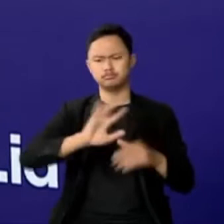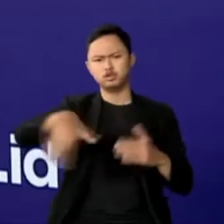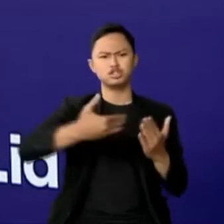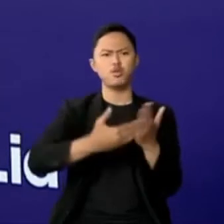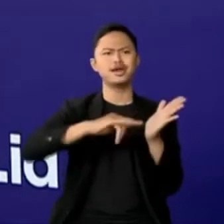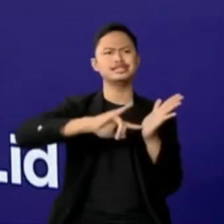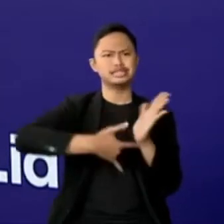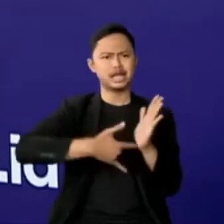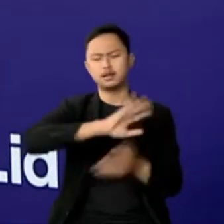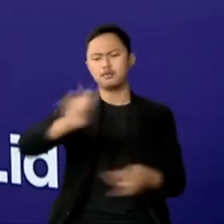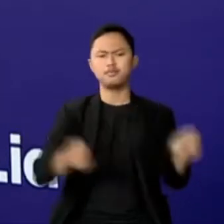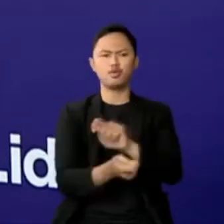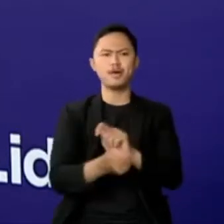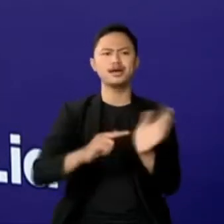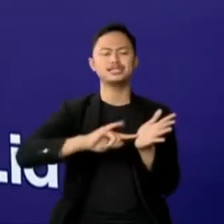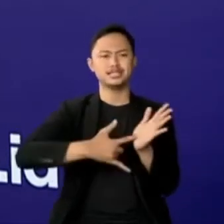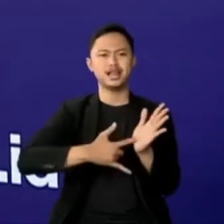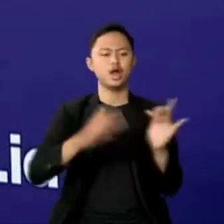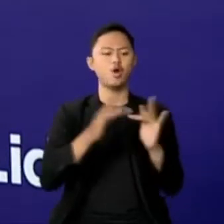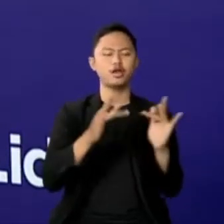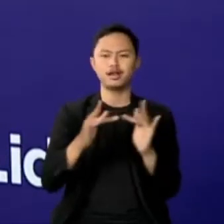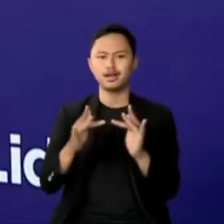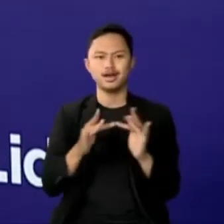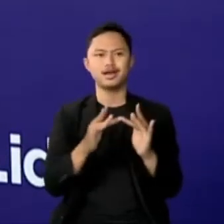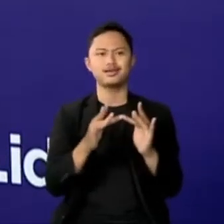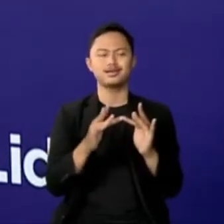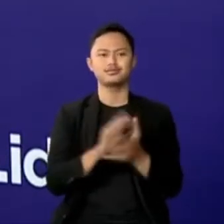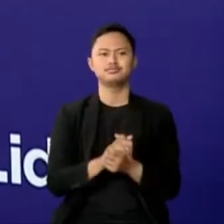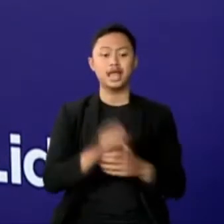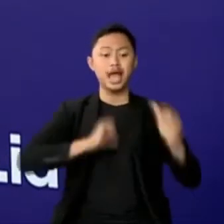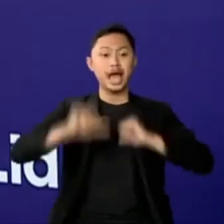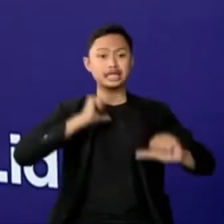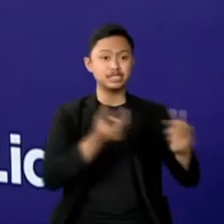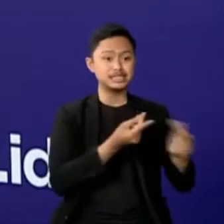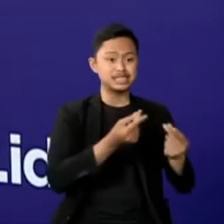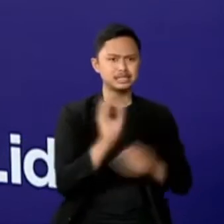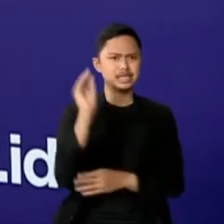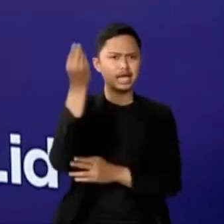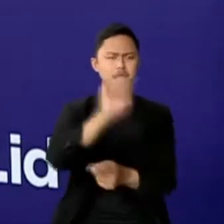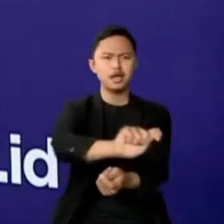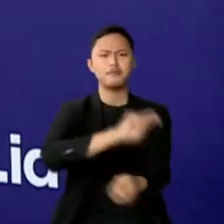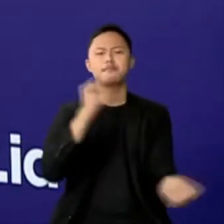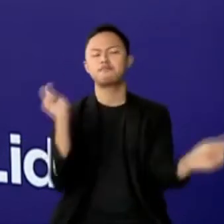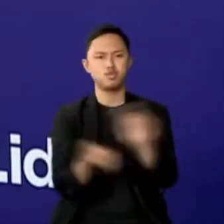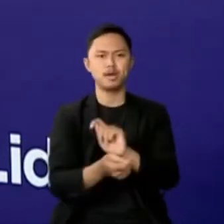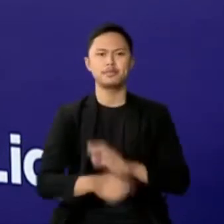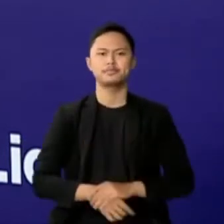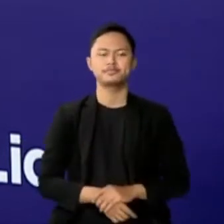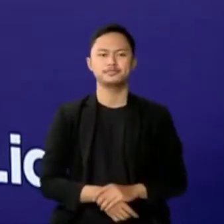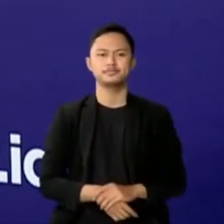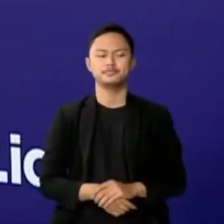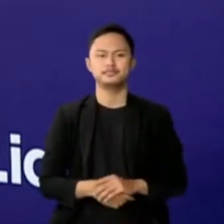Semuanya serba digital serba online jadi terjadi perubahan aku bisnis di Jakarta ya signifikan